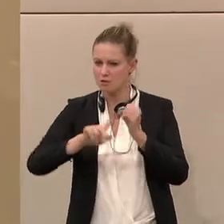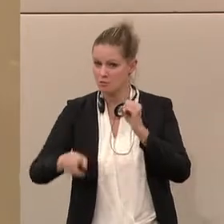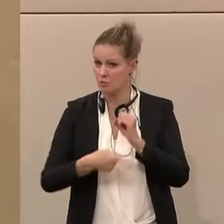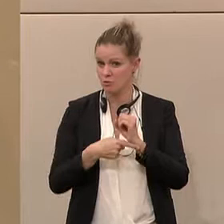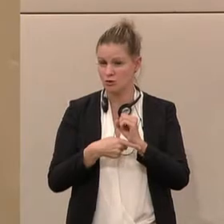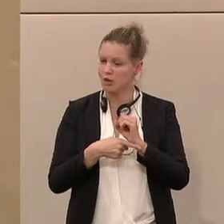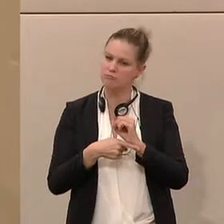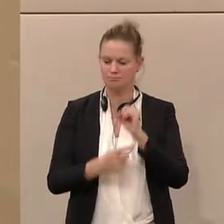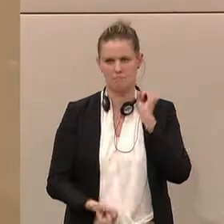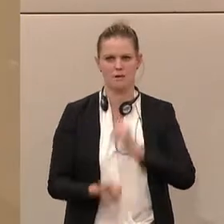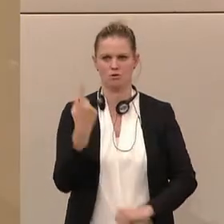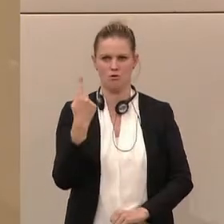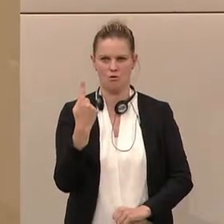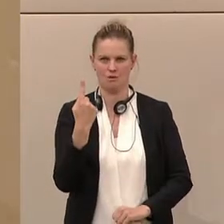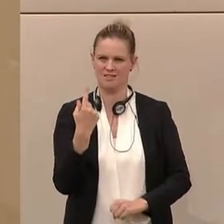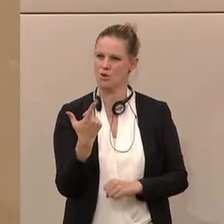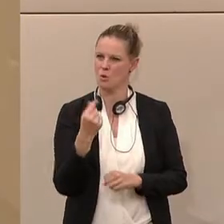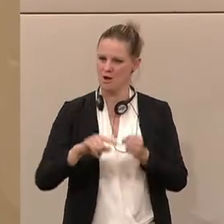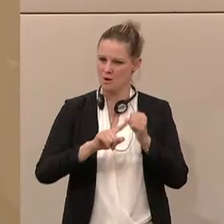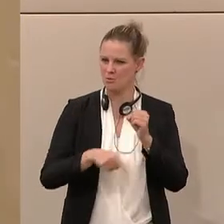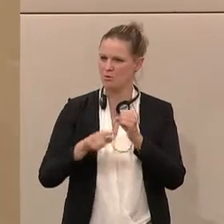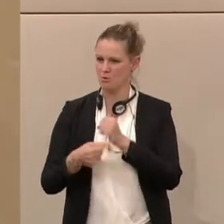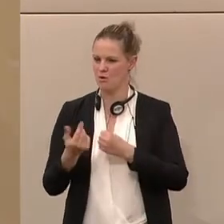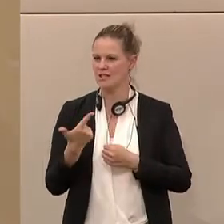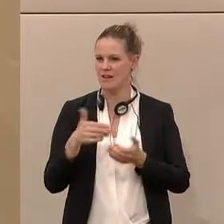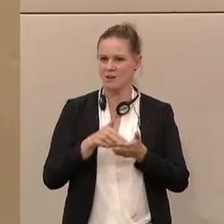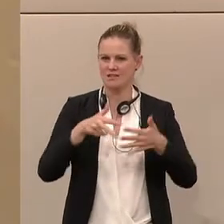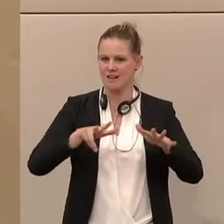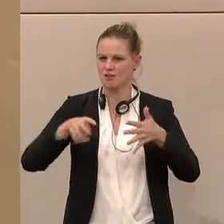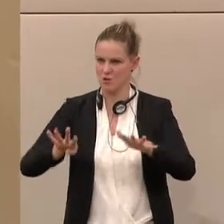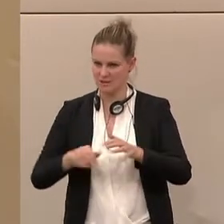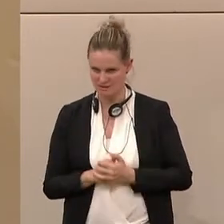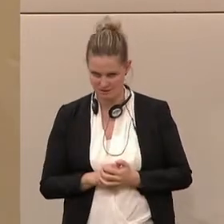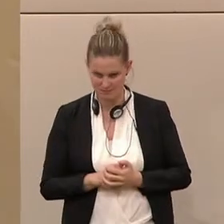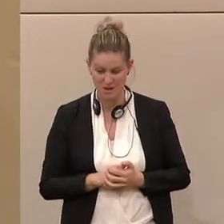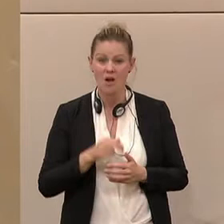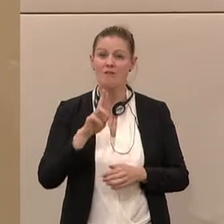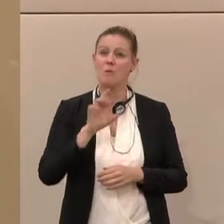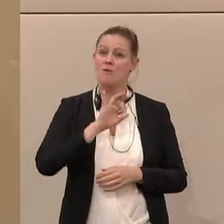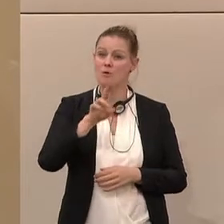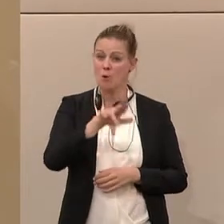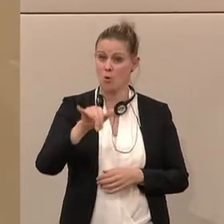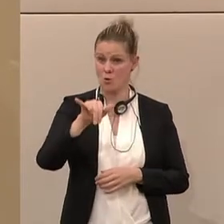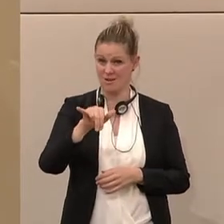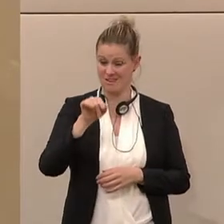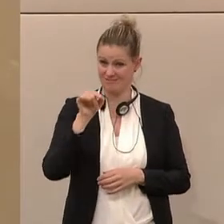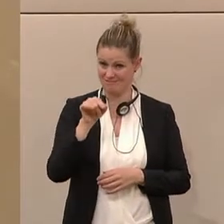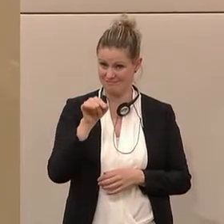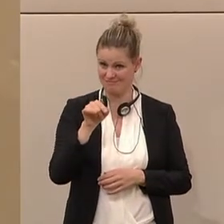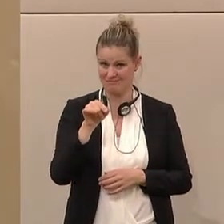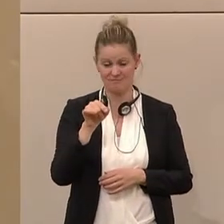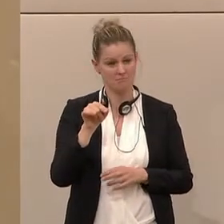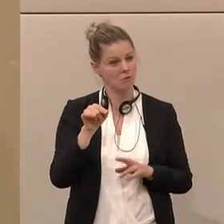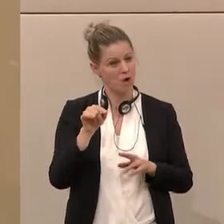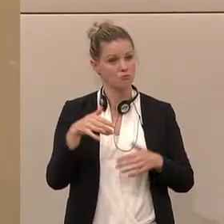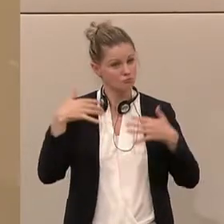herausragendes Highlight des Doppelbudgets 18 und 19. Denn für die Universitäten kommt hier wirklich